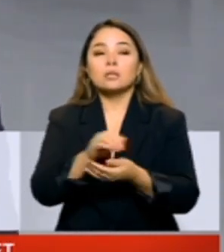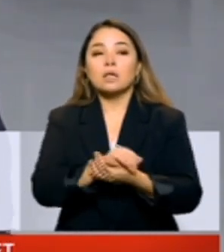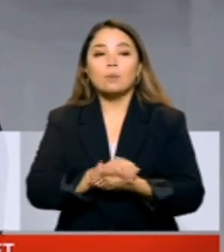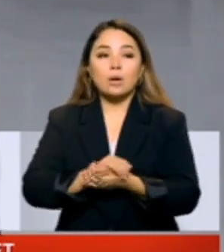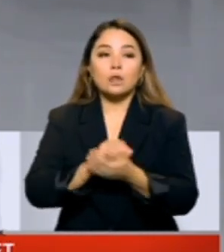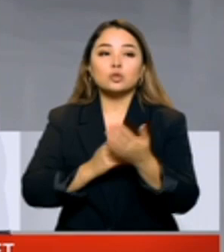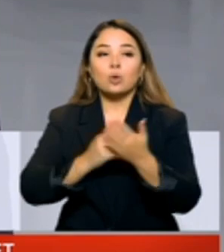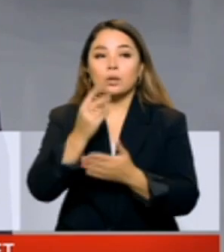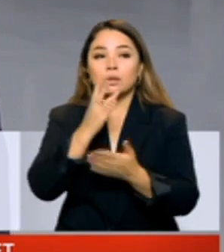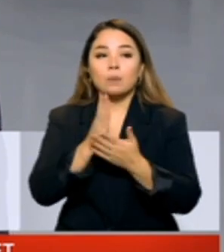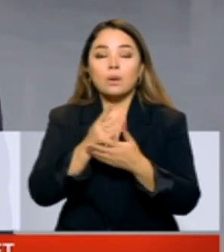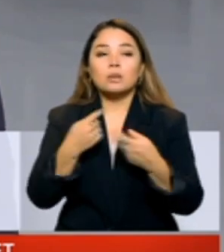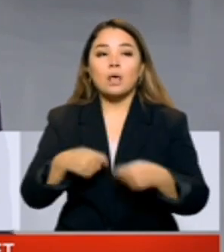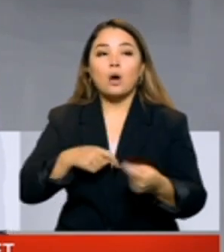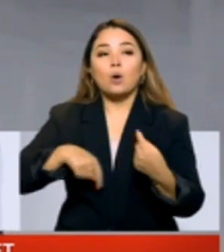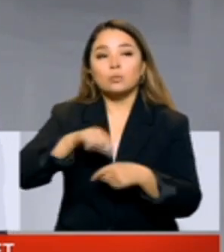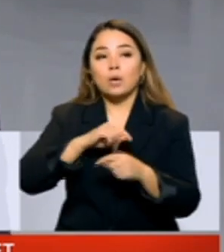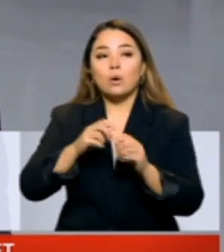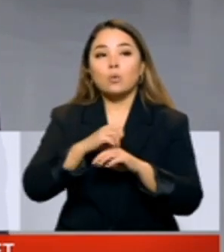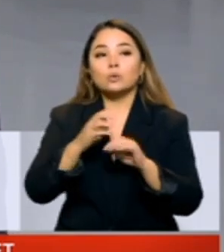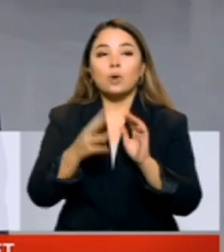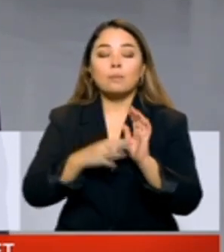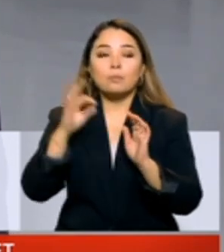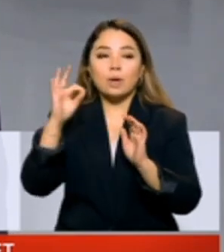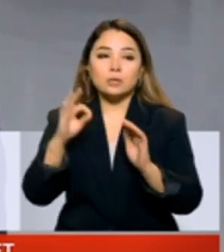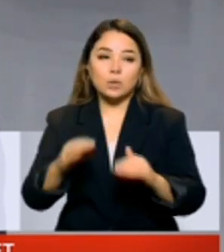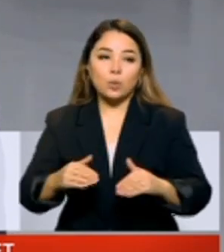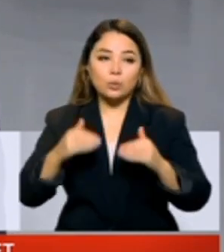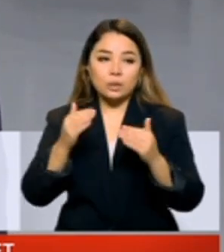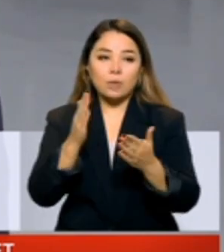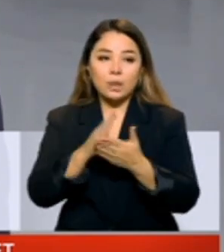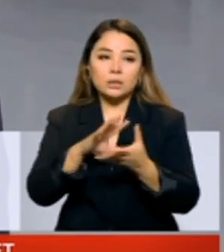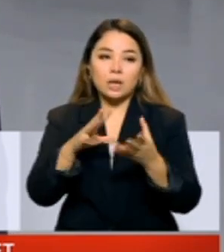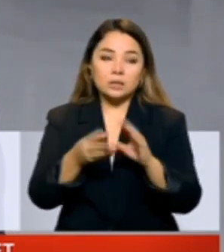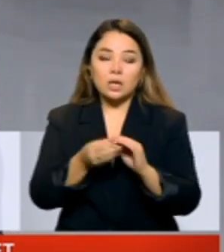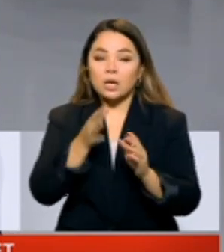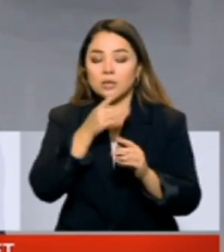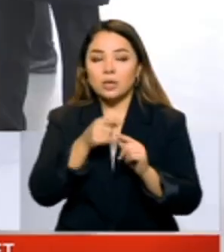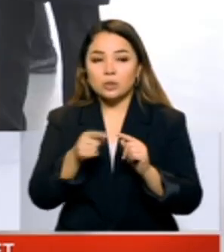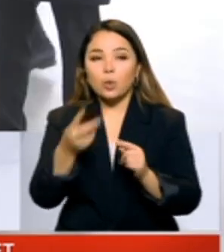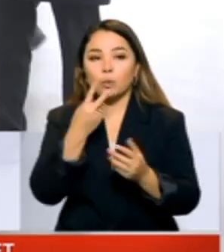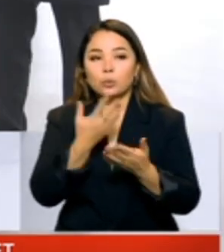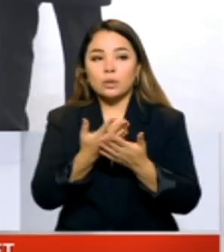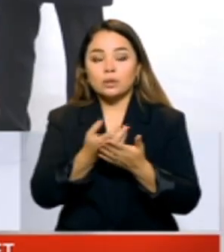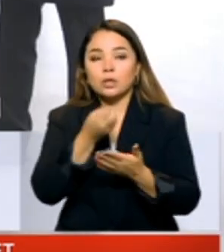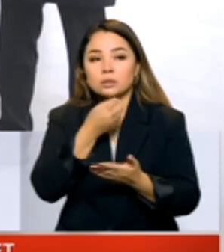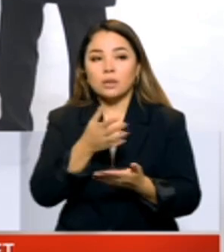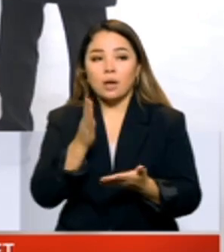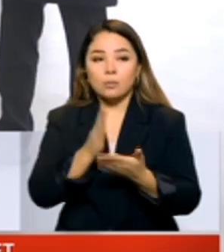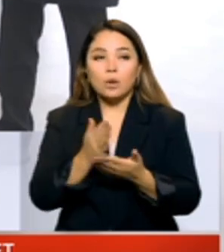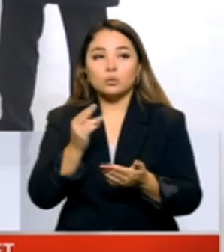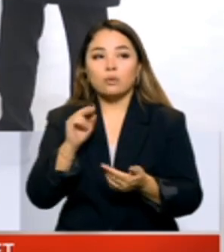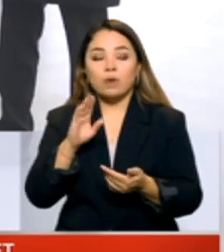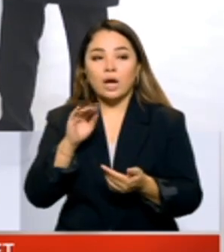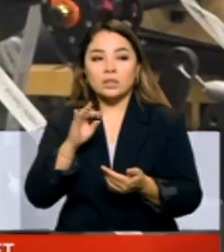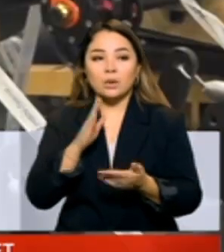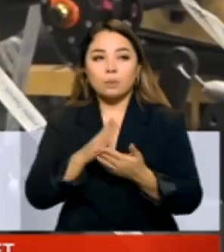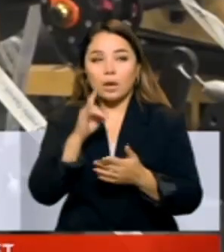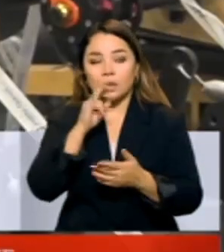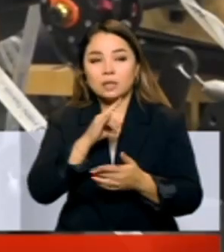жоғары. Өткен жылы сауда айналымы 19%-ға өссе, биыл нәтиже жаман емес. Чуваша кәсіпорындары Қазақстанмен